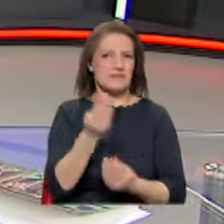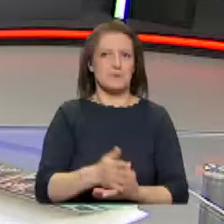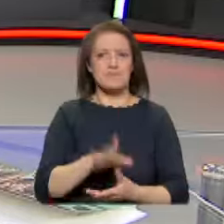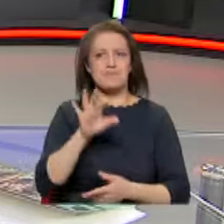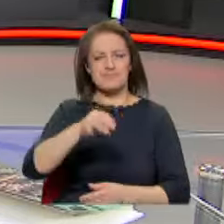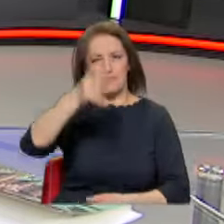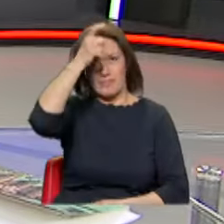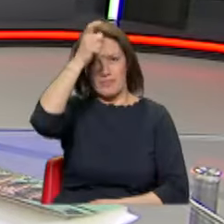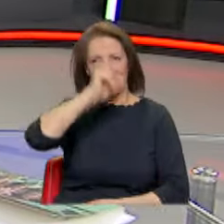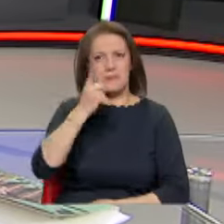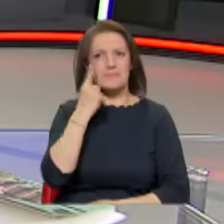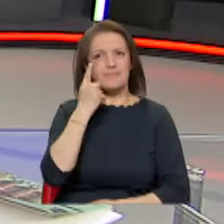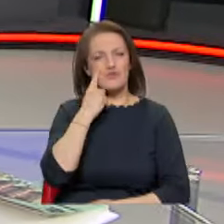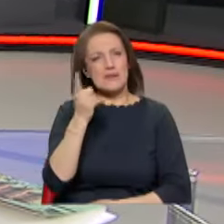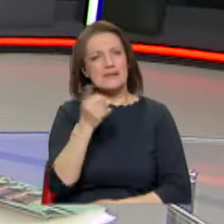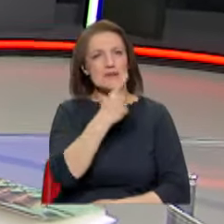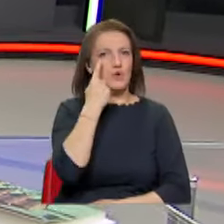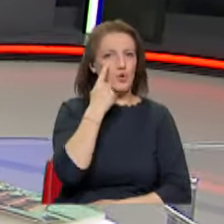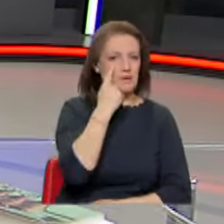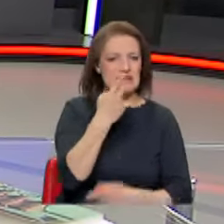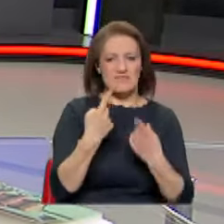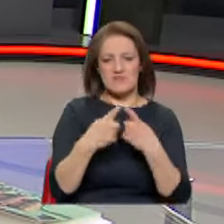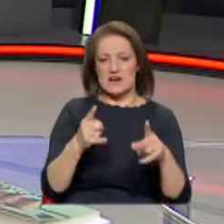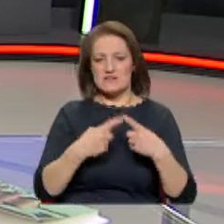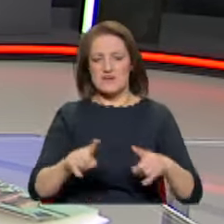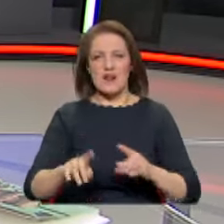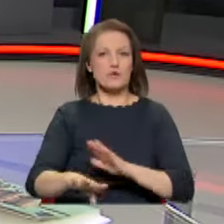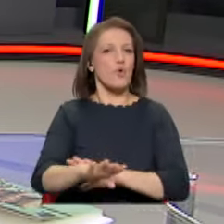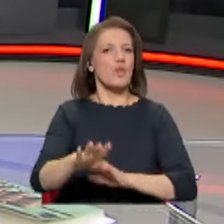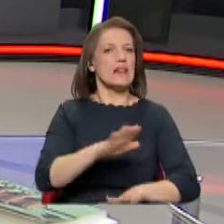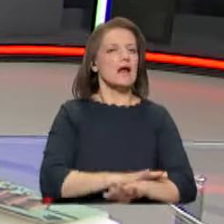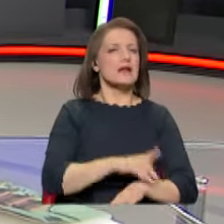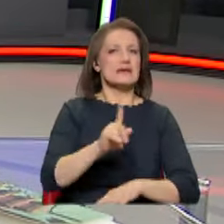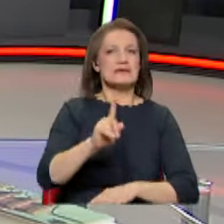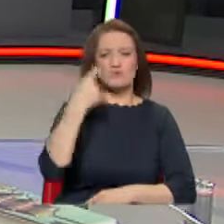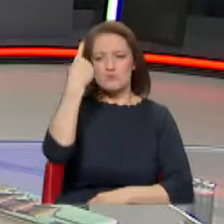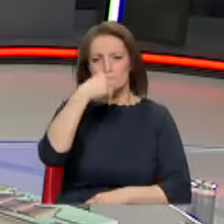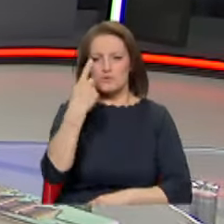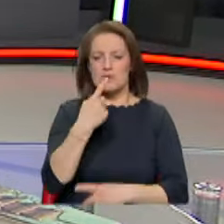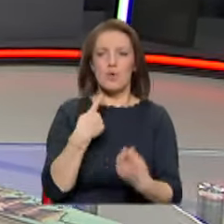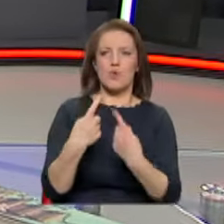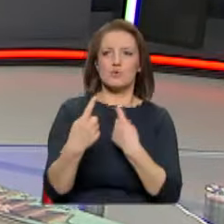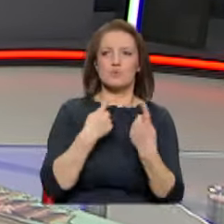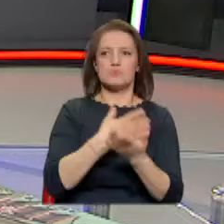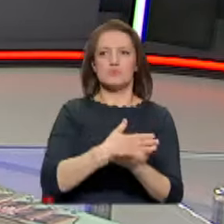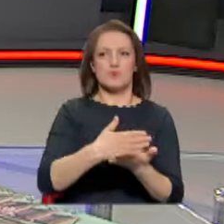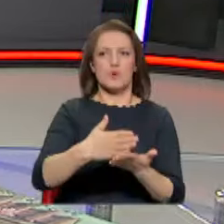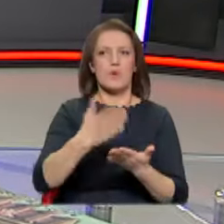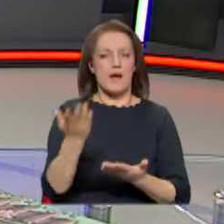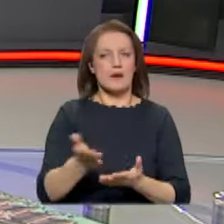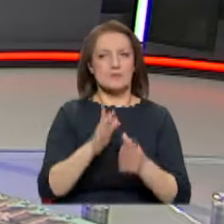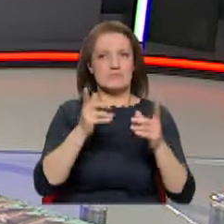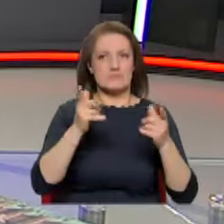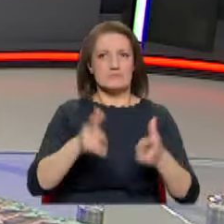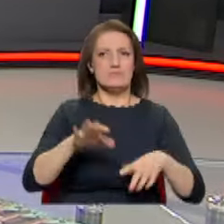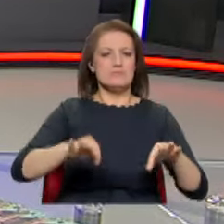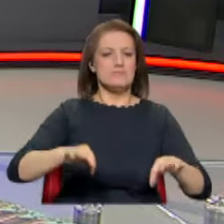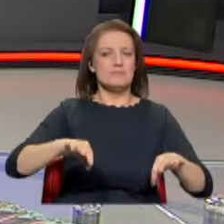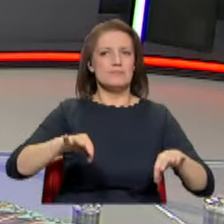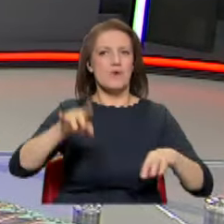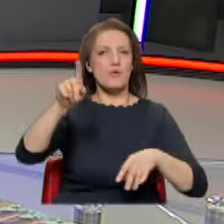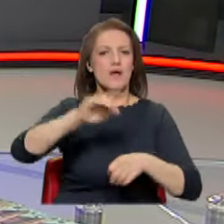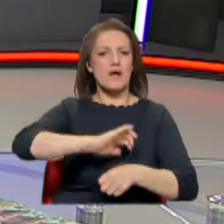Burada Türkiye'de hükümetin farklı farklı kolları, simaları konuşup duruyorlar meydanlarda.